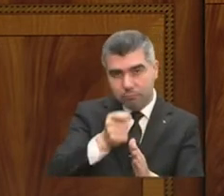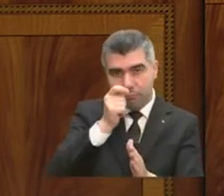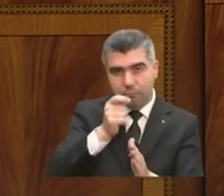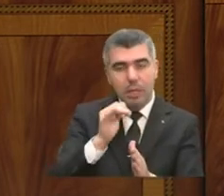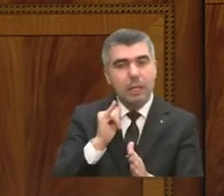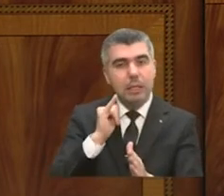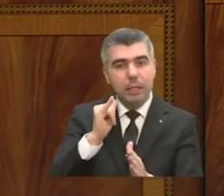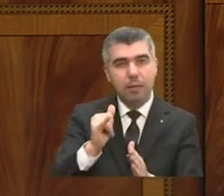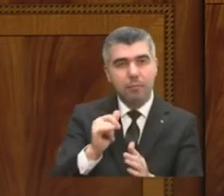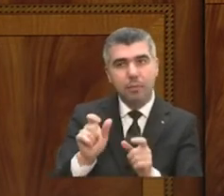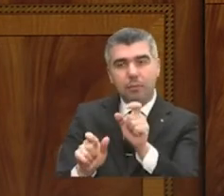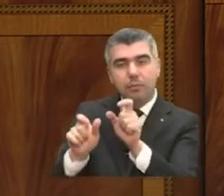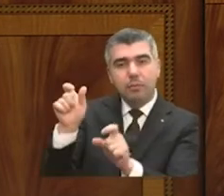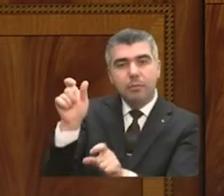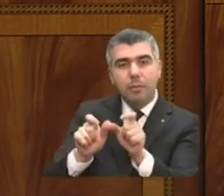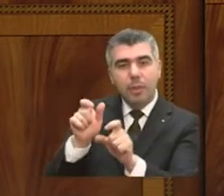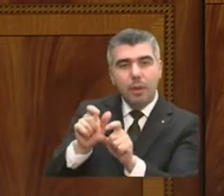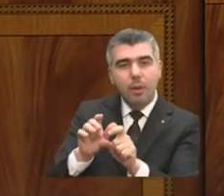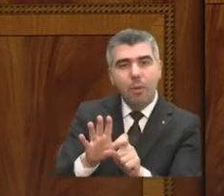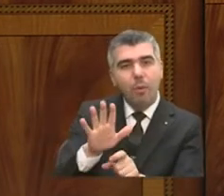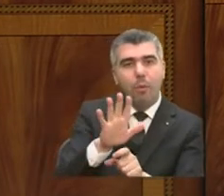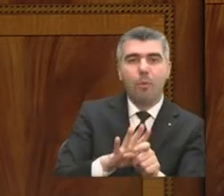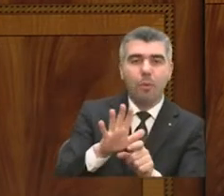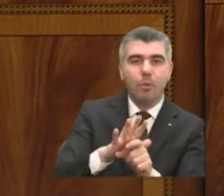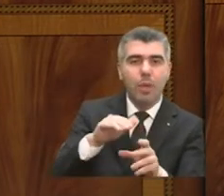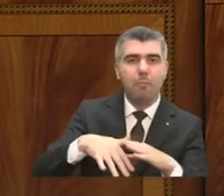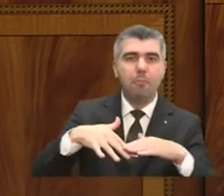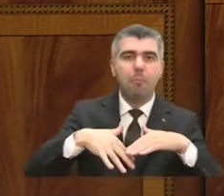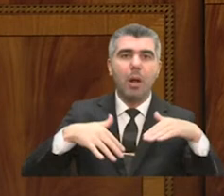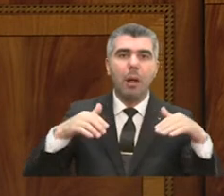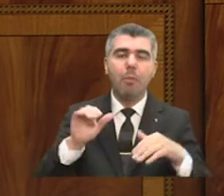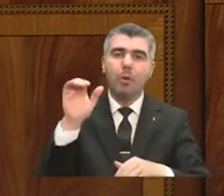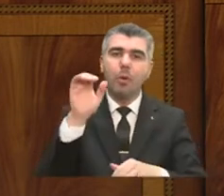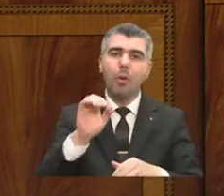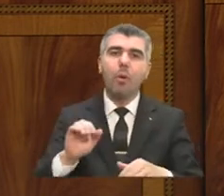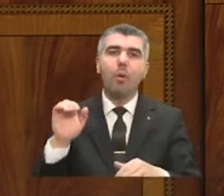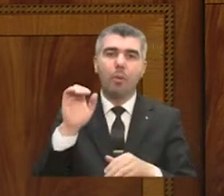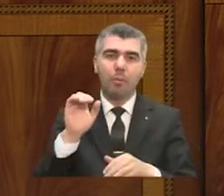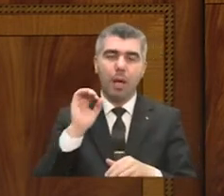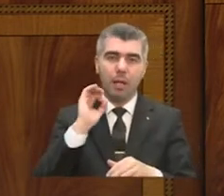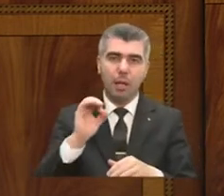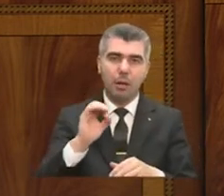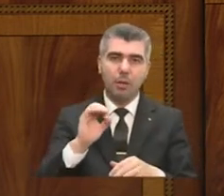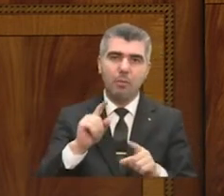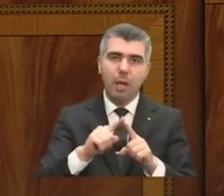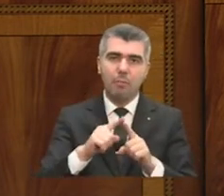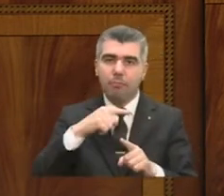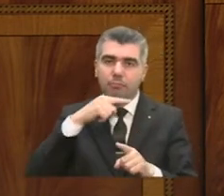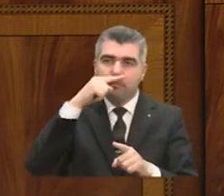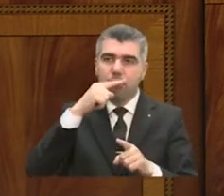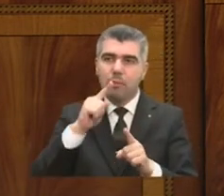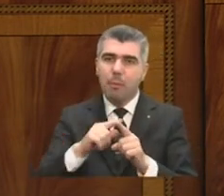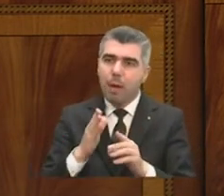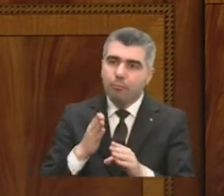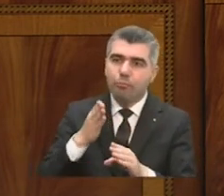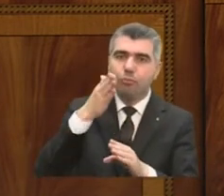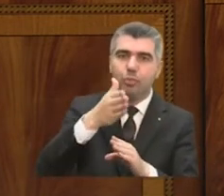voudrais ici saluer et apprécier la position de